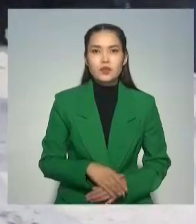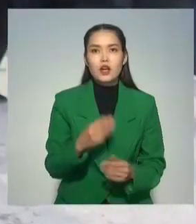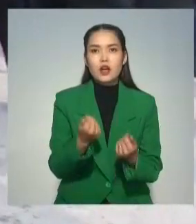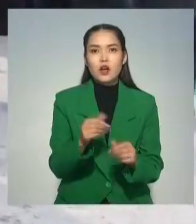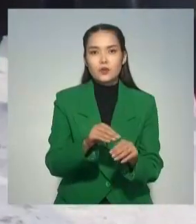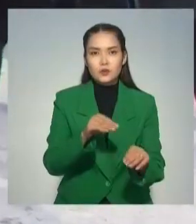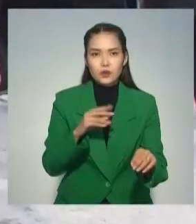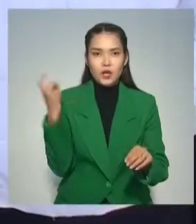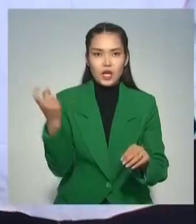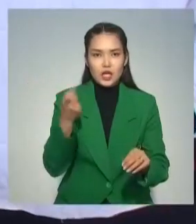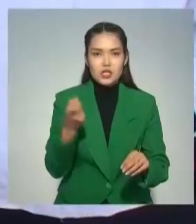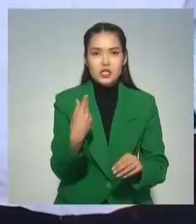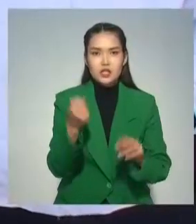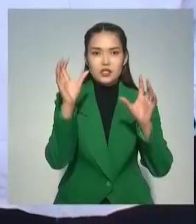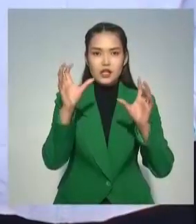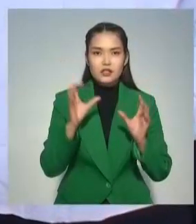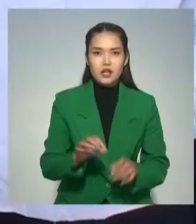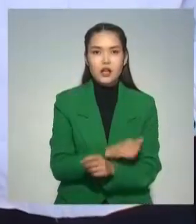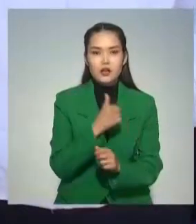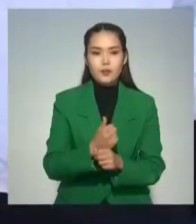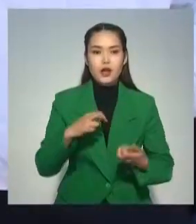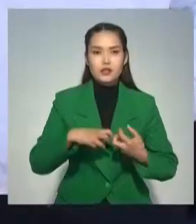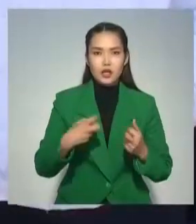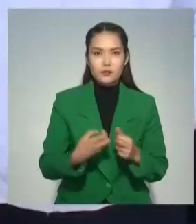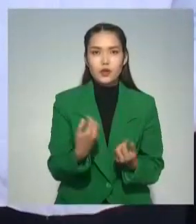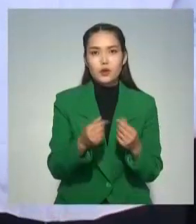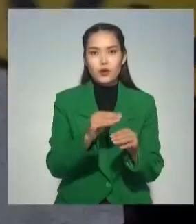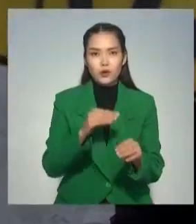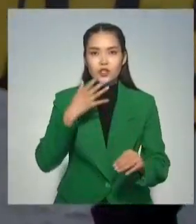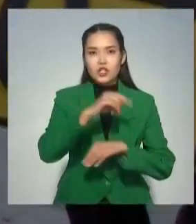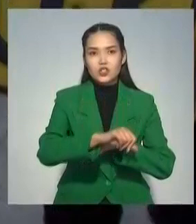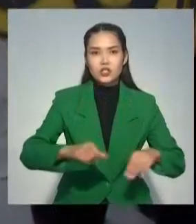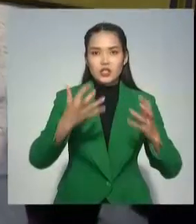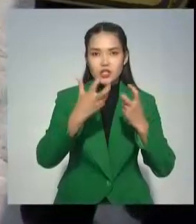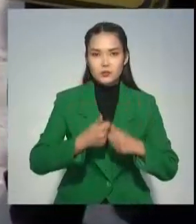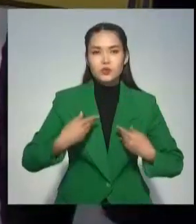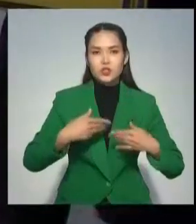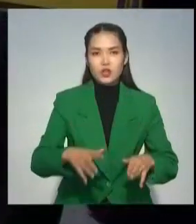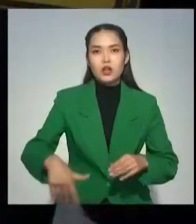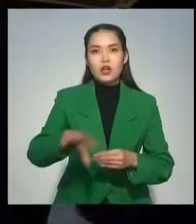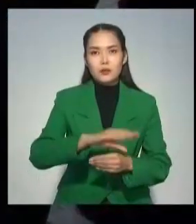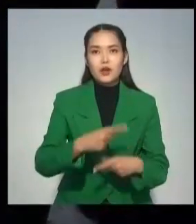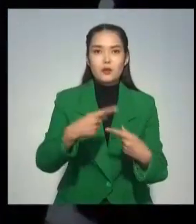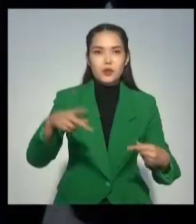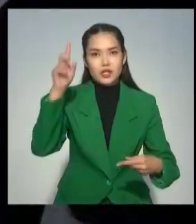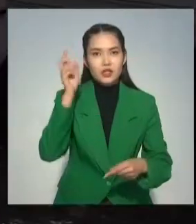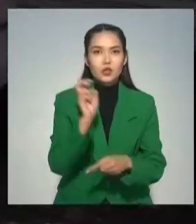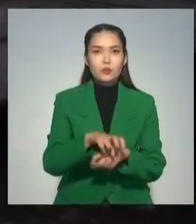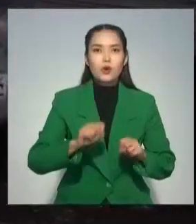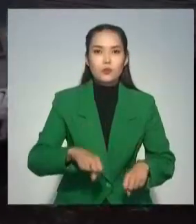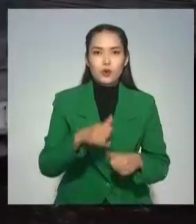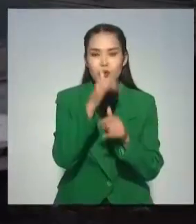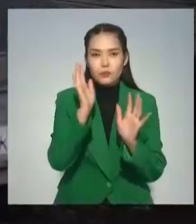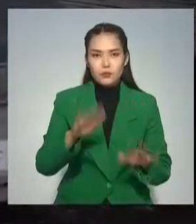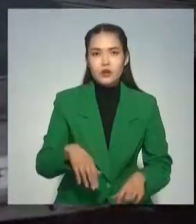Автокөлік иелерінің шағымдары бойынша заңдастырудың басты мәселесі көлікті шетелдік есептен шығару. Бәрінің басқа елге бару мүмкіндігі бола